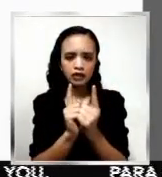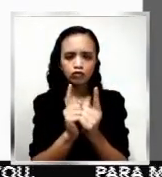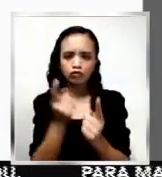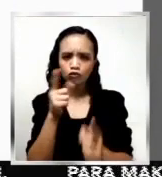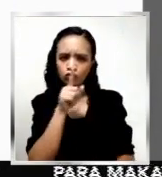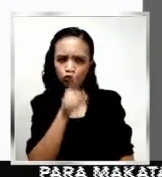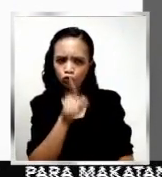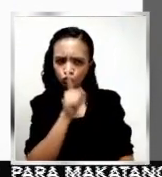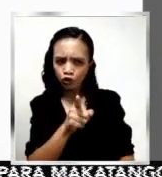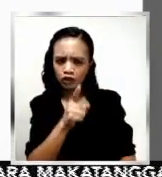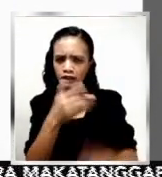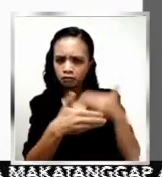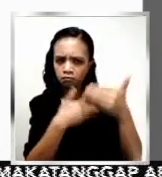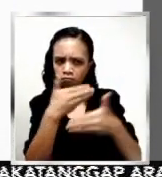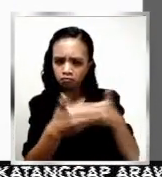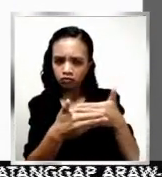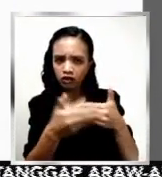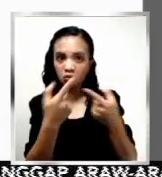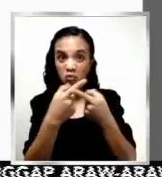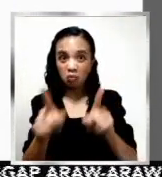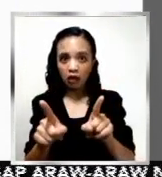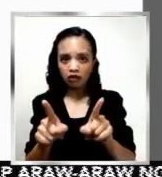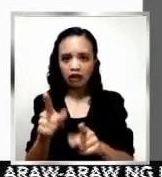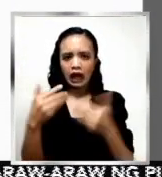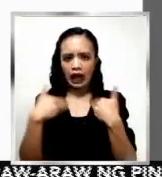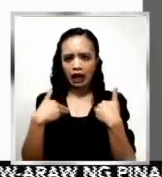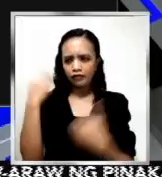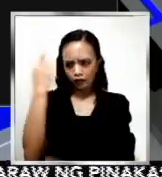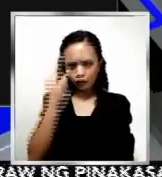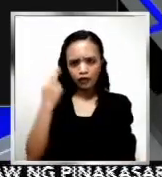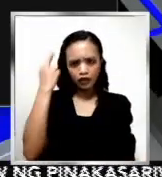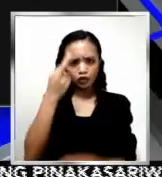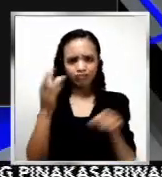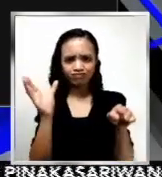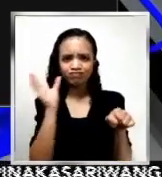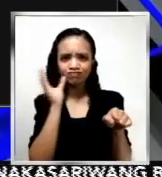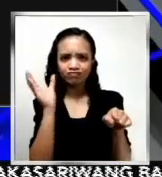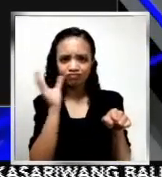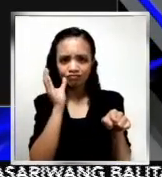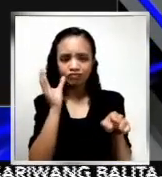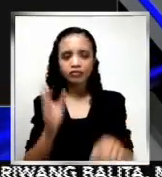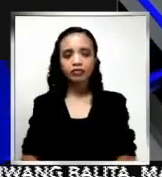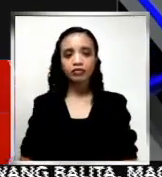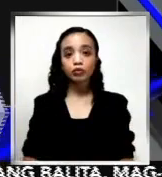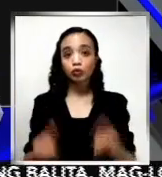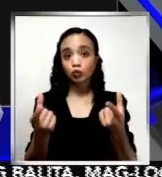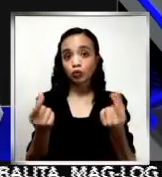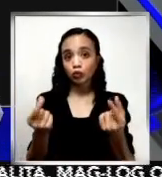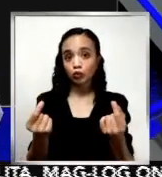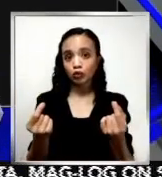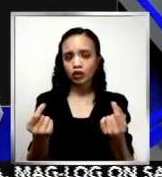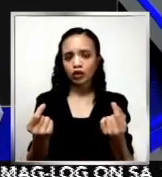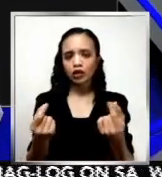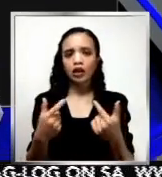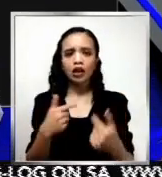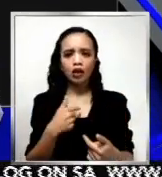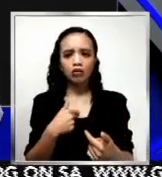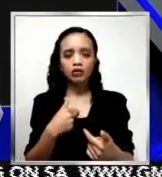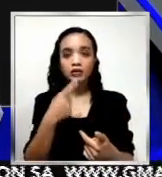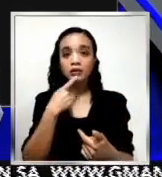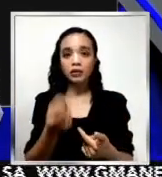pero nagdahilan naman o si Cecilia. Kausap po sa akin yung katransak po na ipadala ko na daw po sa Gcash